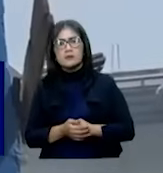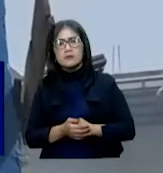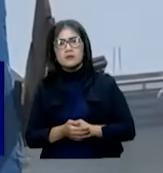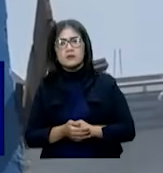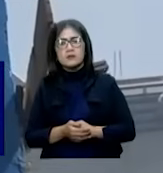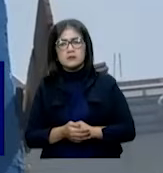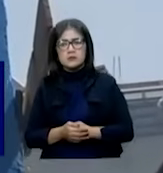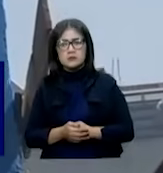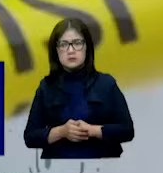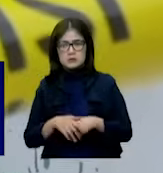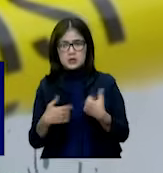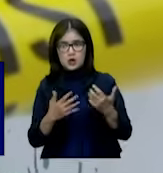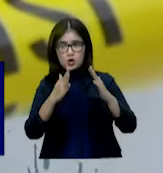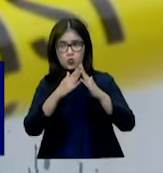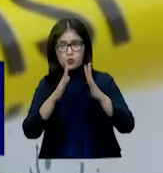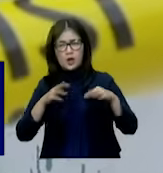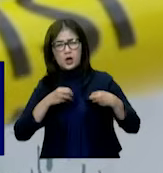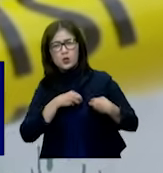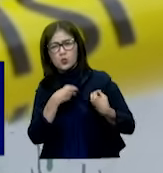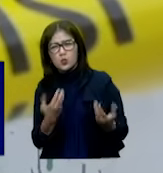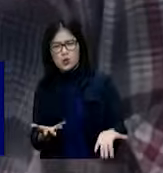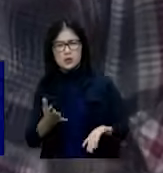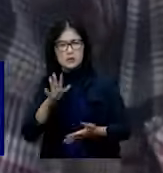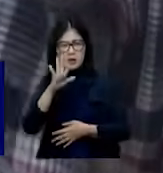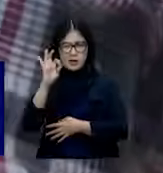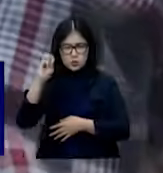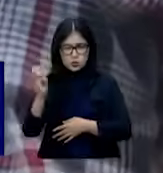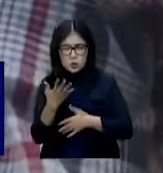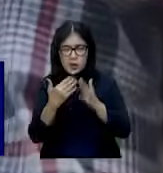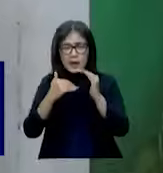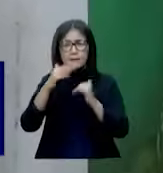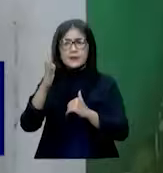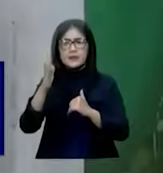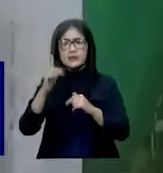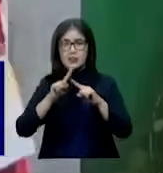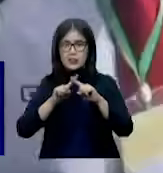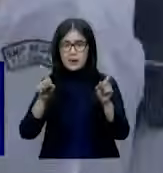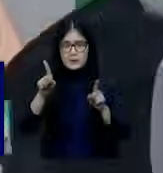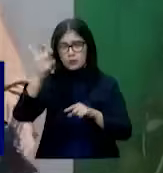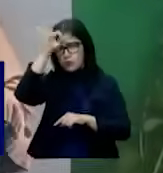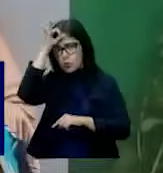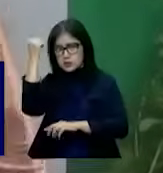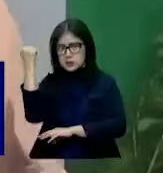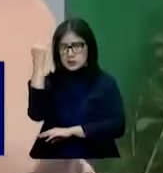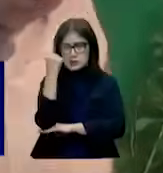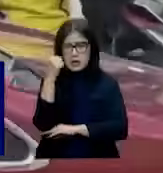Kerugian akibat kebakaran diperkirakan ratusan juta rupiah. Polisi masih mengejar terduga pelaku yang melarikan